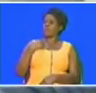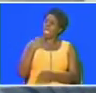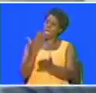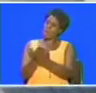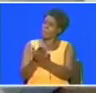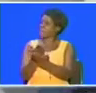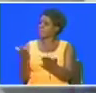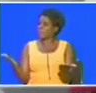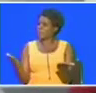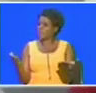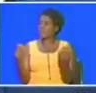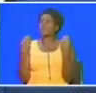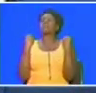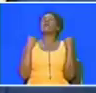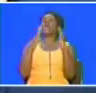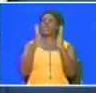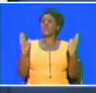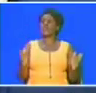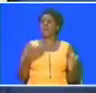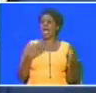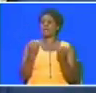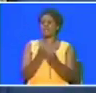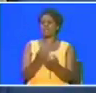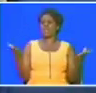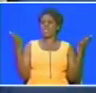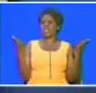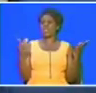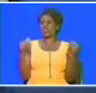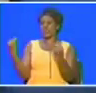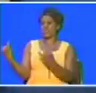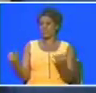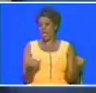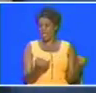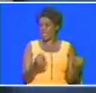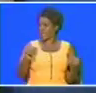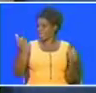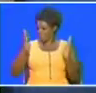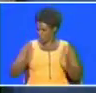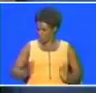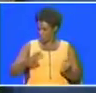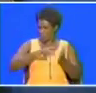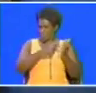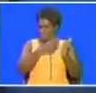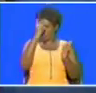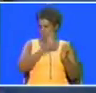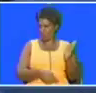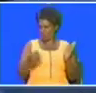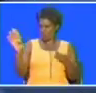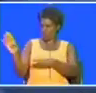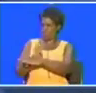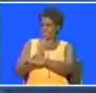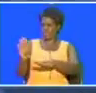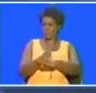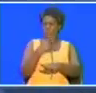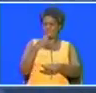fulani kule. Manake ile bedroom imebeba mambo mengi. Kwa hivyo ukialika mtu mwingine third party unamaanisha nini? Manake wengi mnasema mko busy,